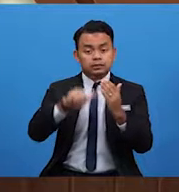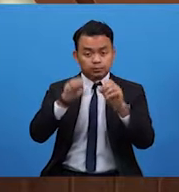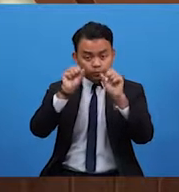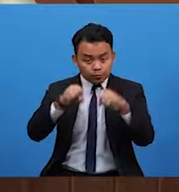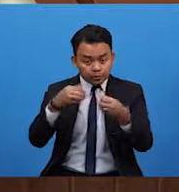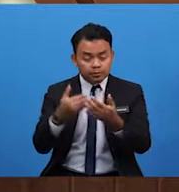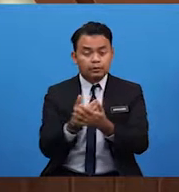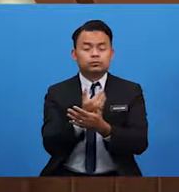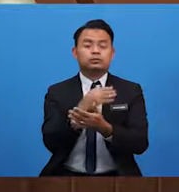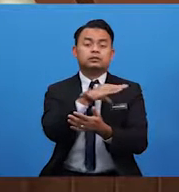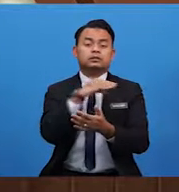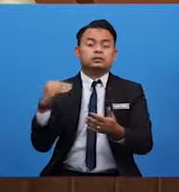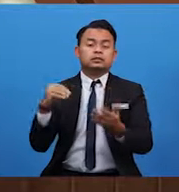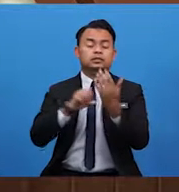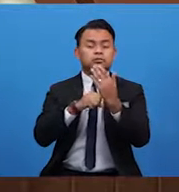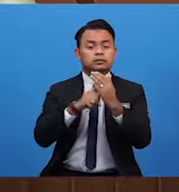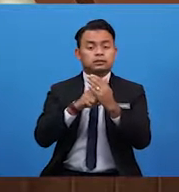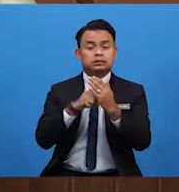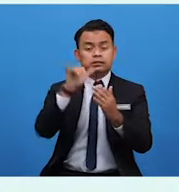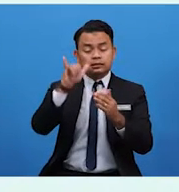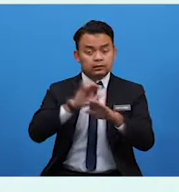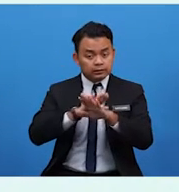yang tidak boleh diperbaharui.